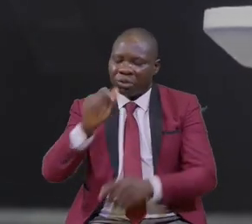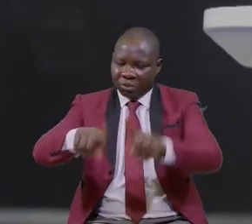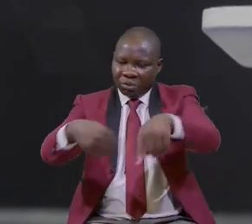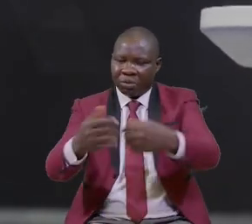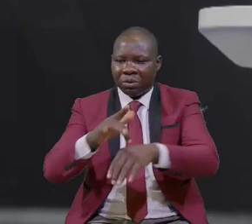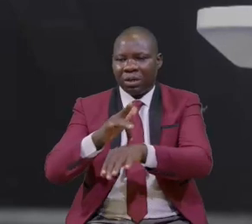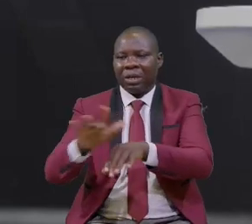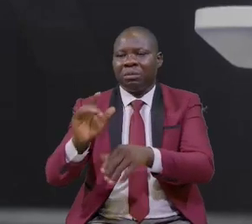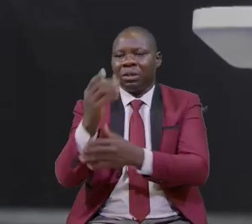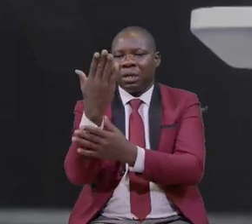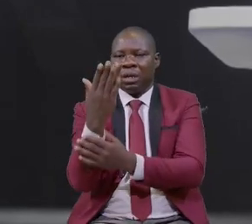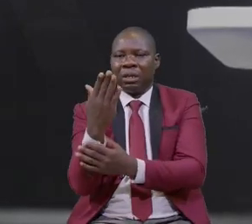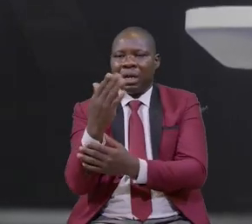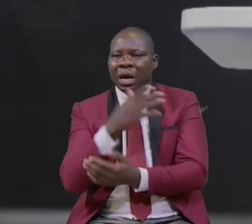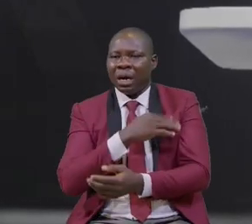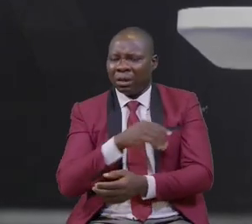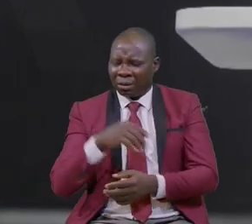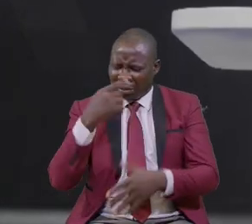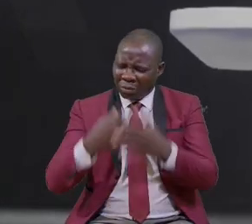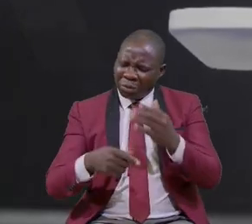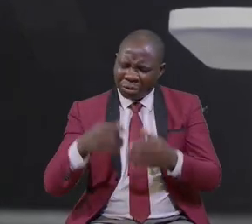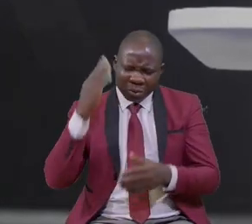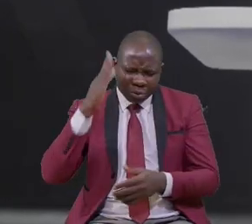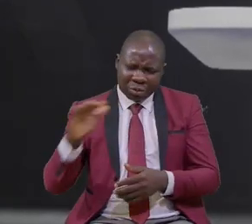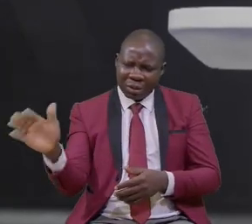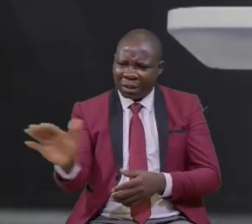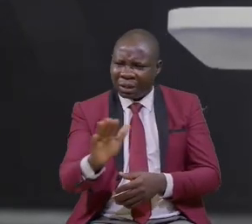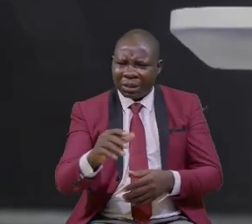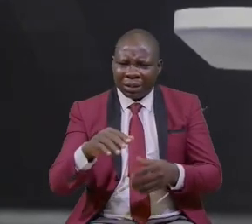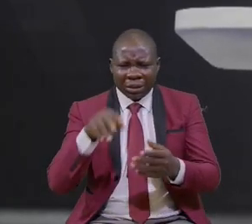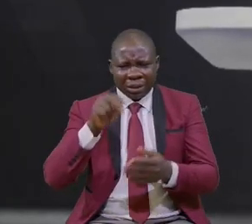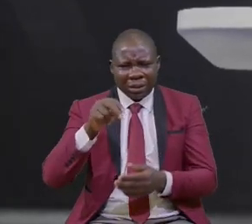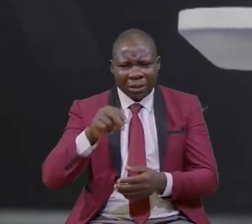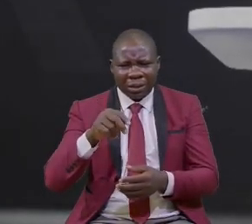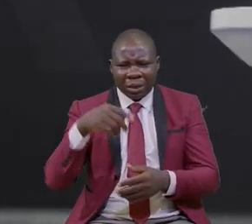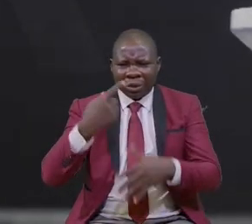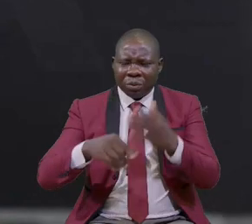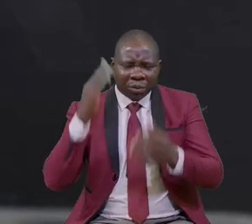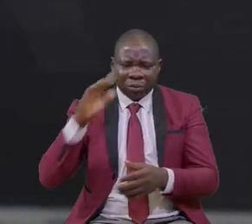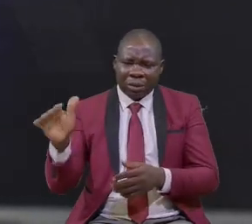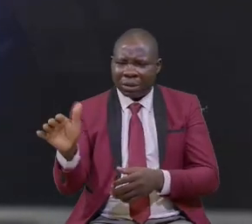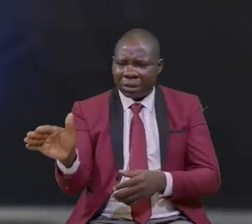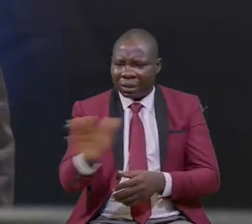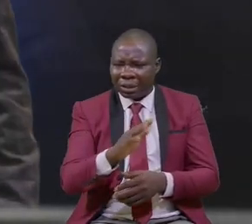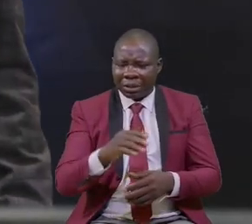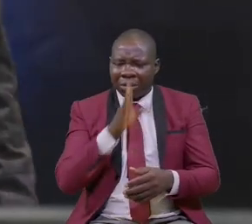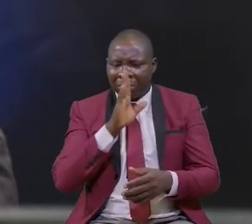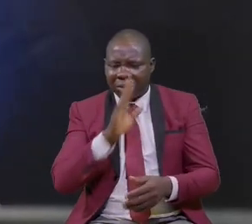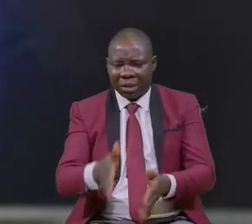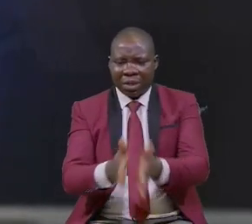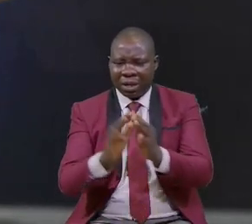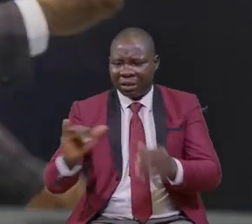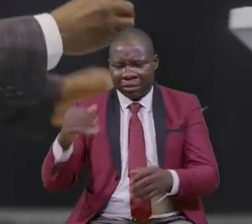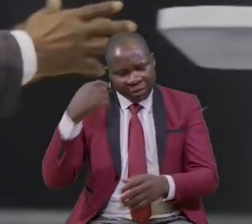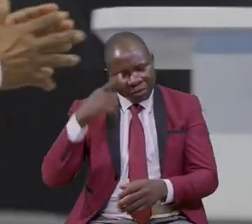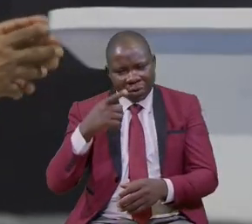mains vides. Et tu penses, de quoi auront-ils besoin? Qu'est-ce qu'ils vont me demander? Et tu prends ceci, tu prends cela, et tu